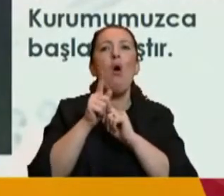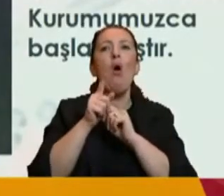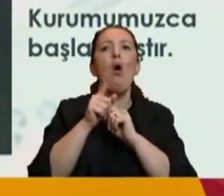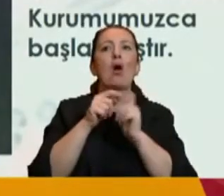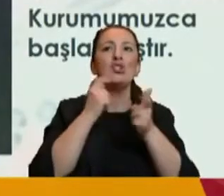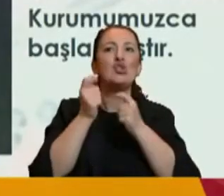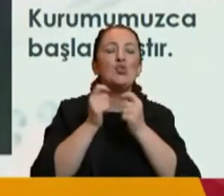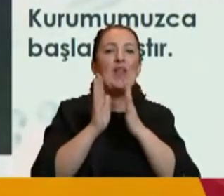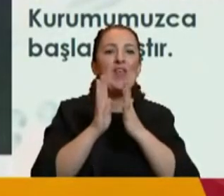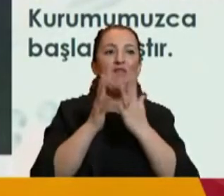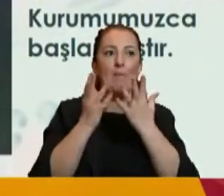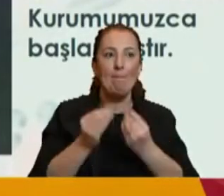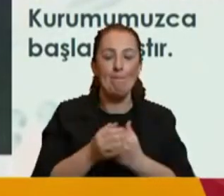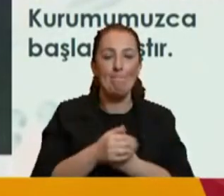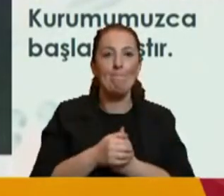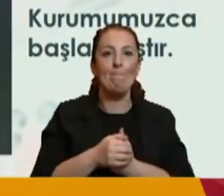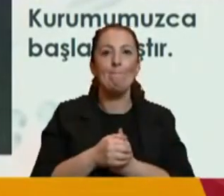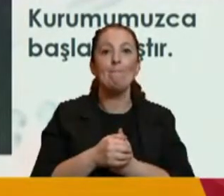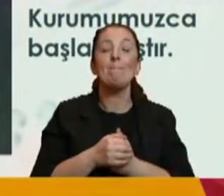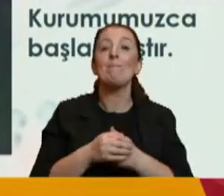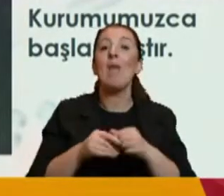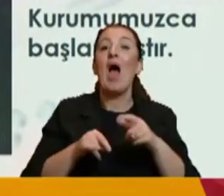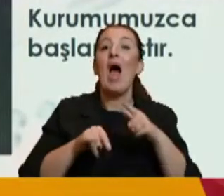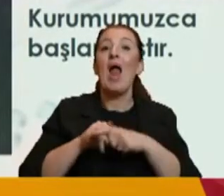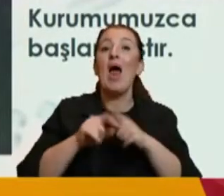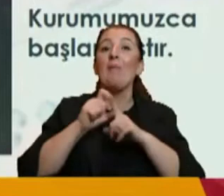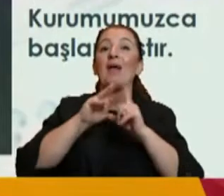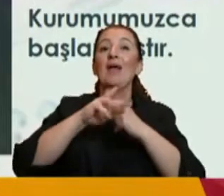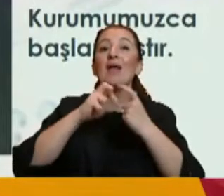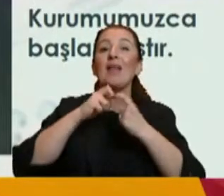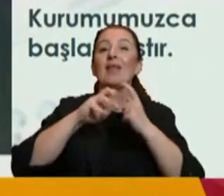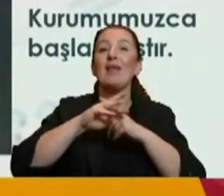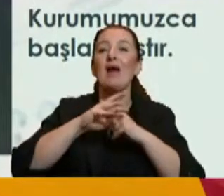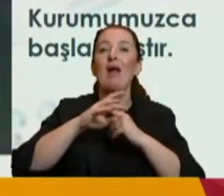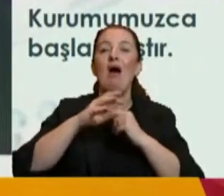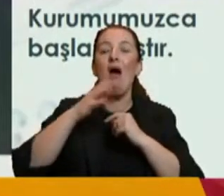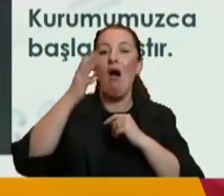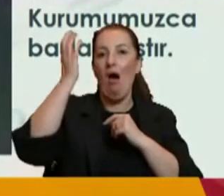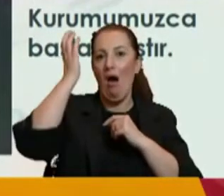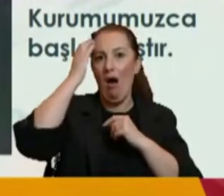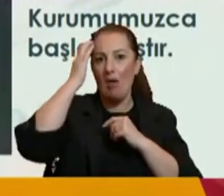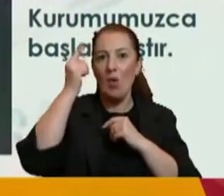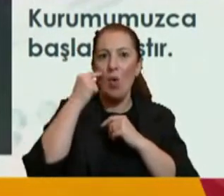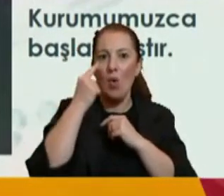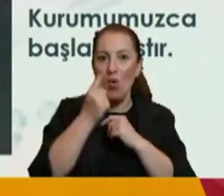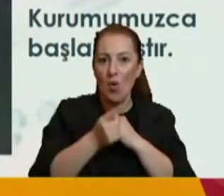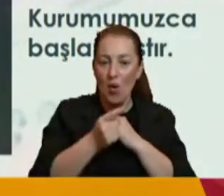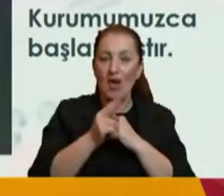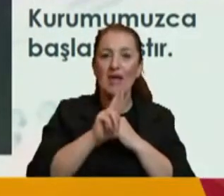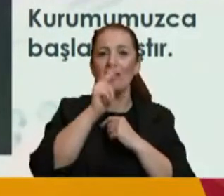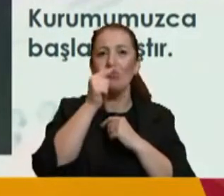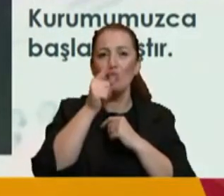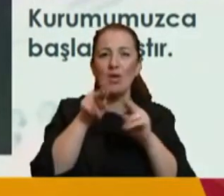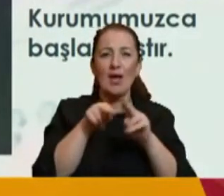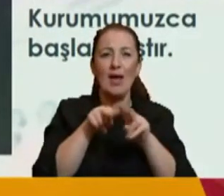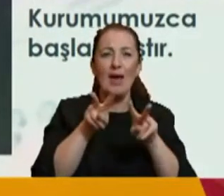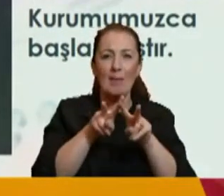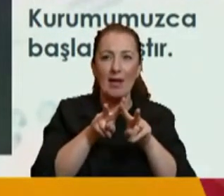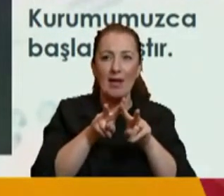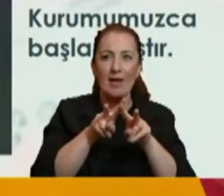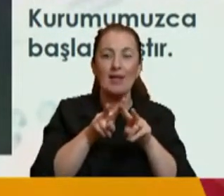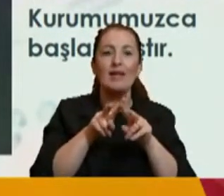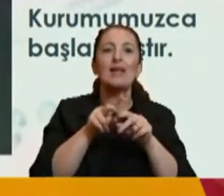bu bu Haramidere nin ana Okulu'nda şimdiye kadar yedi buçuk kilometrelik ıslahla